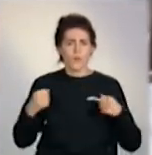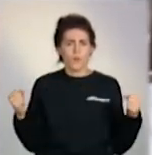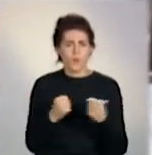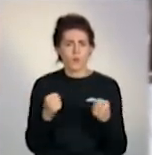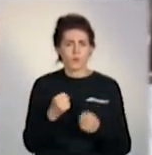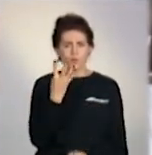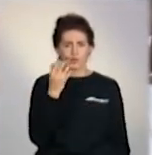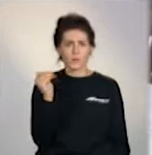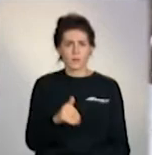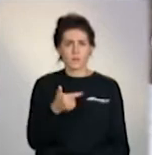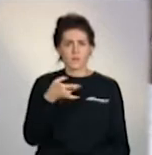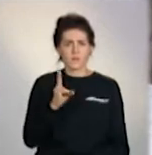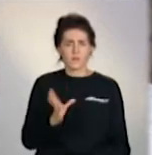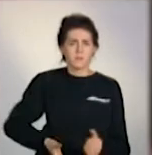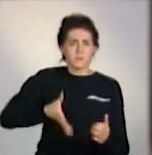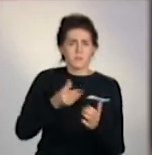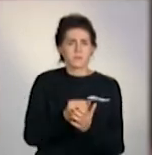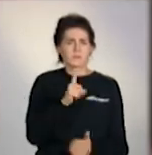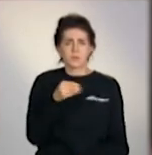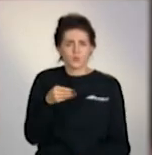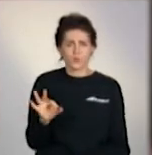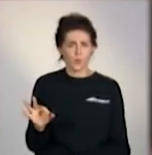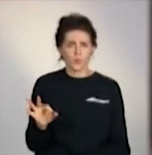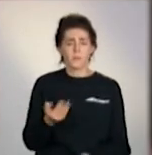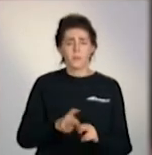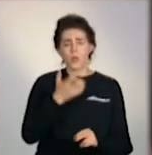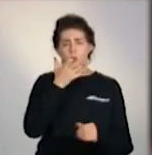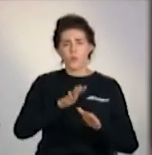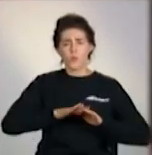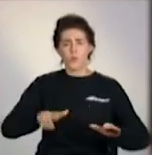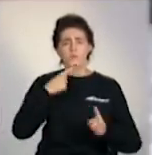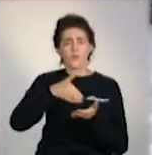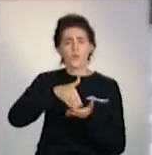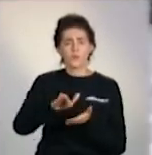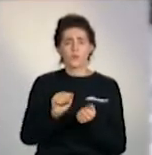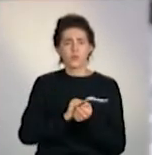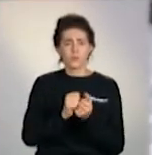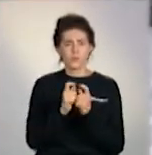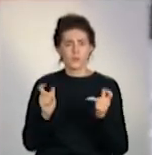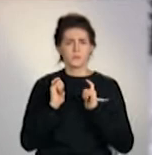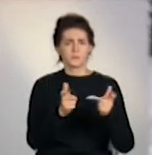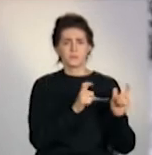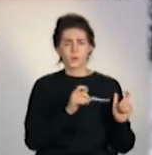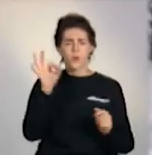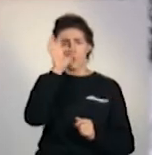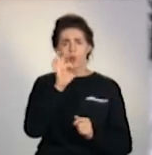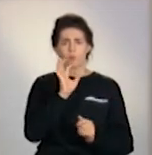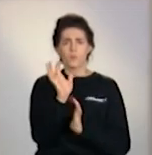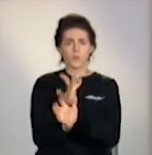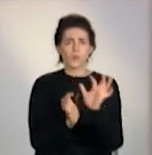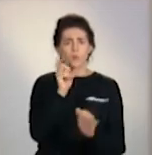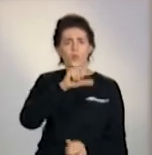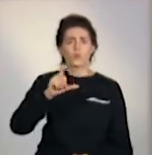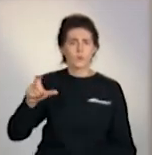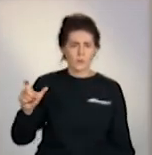за что, я просто не представляю. У тепломережі відмову від паперової розсилки пояснюють піклуванням про абонентів.